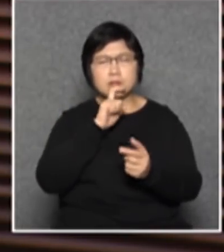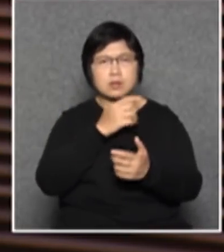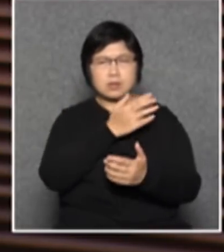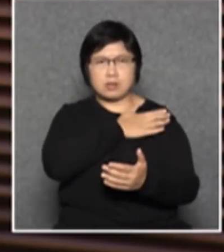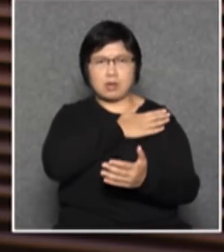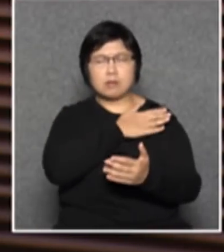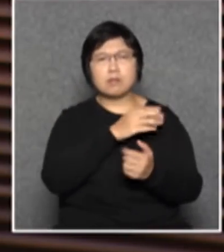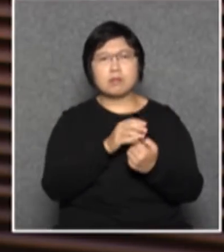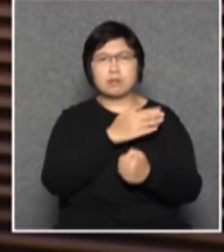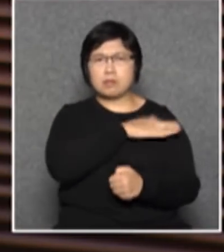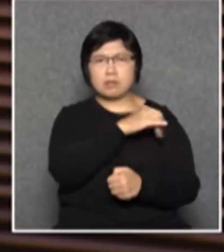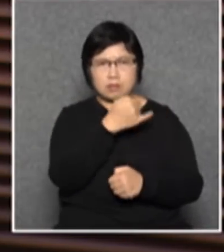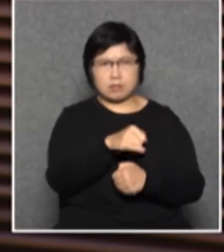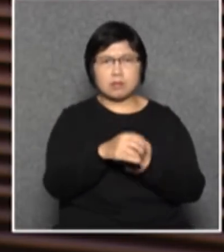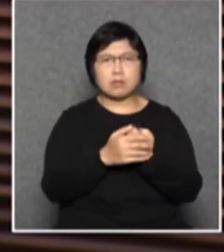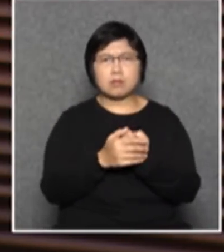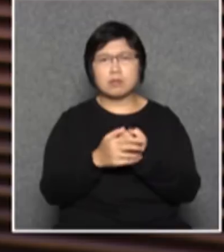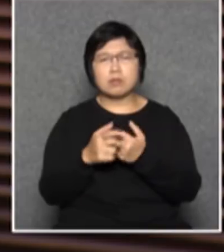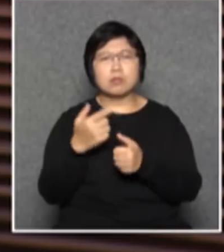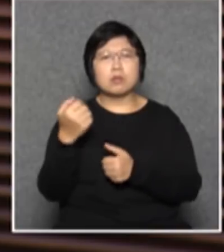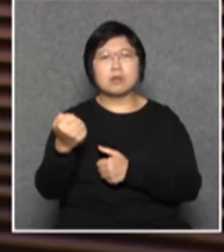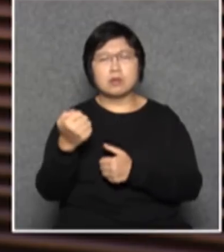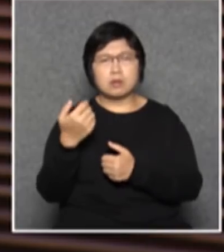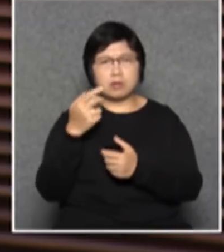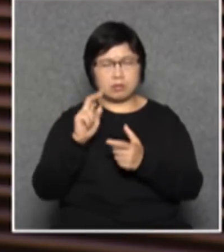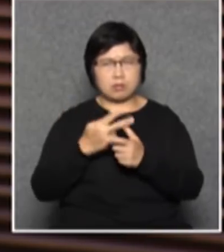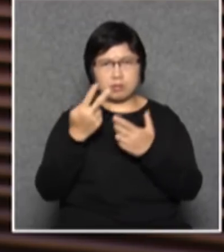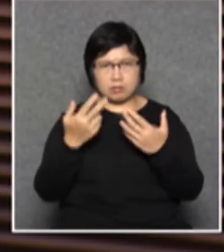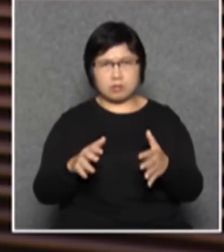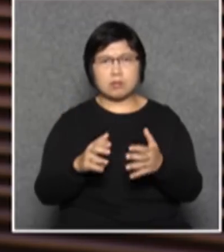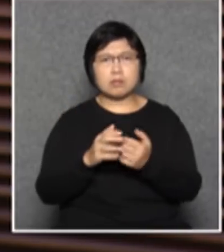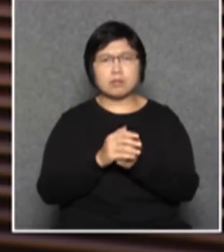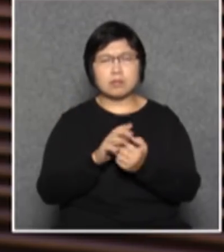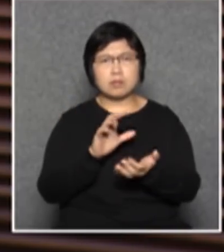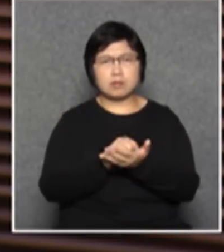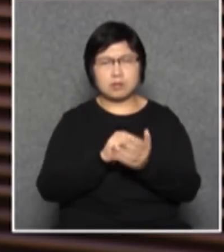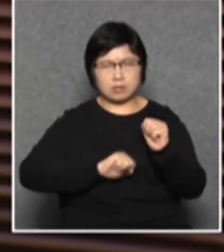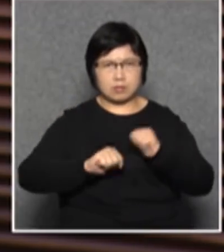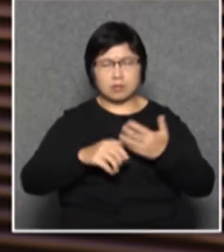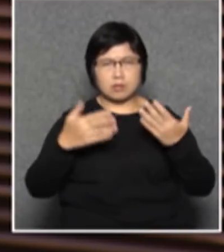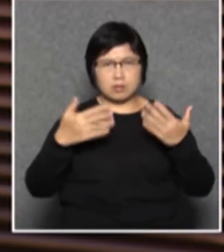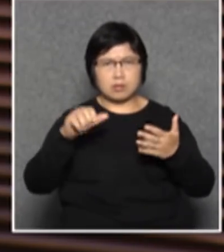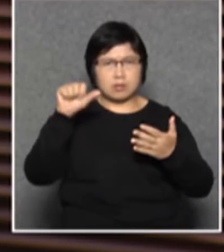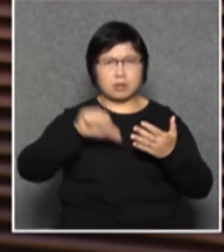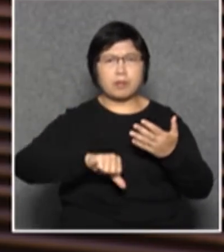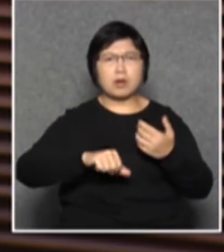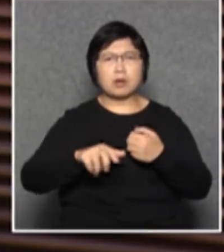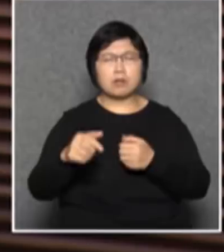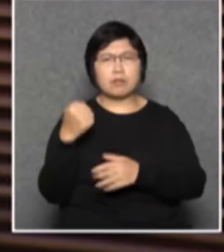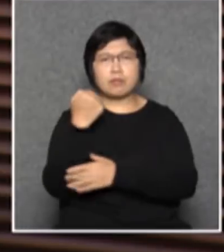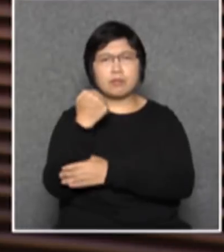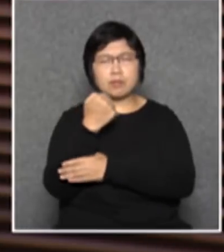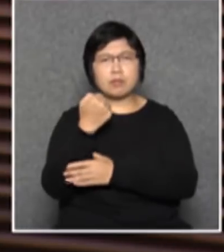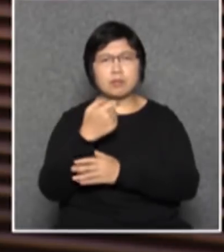任。主席，經過2個月佔領行動失敗之後，反對派未有總